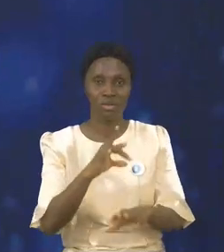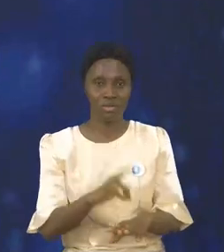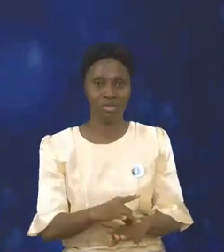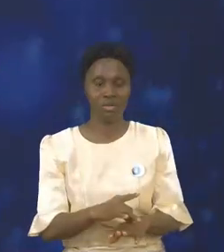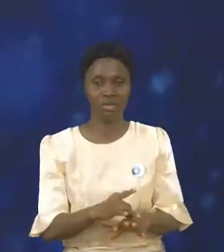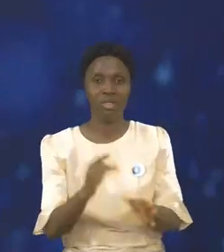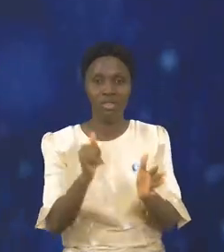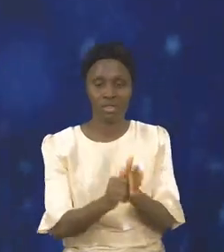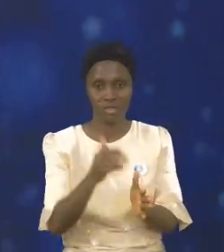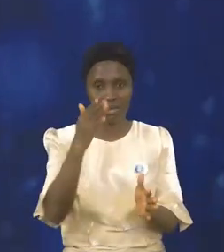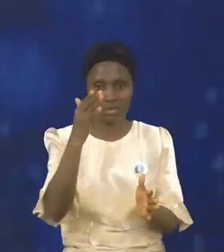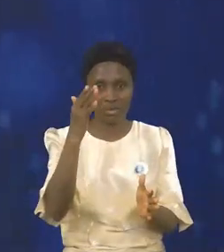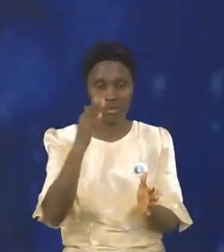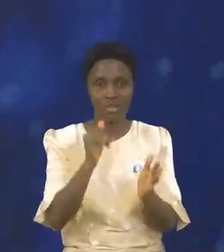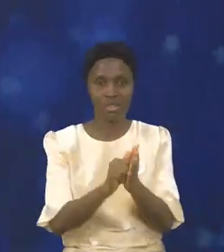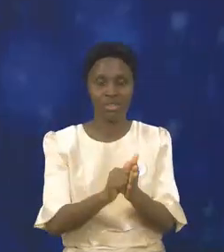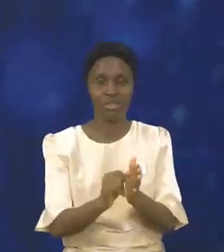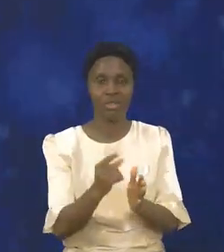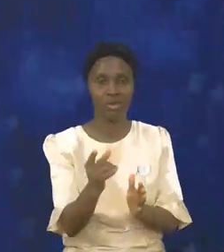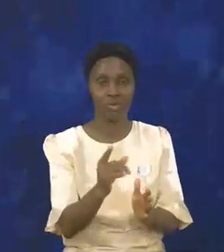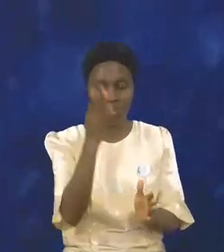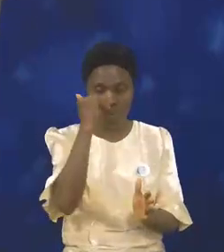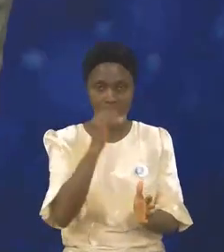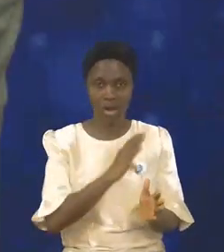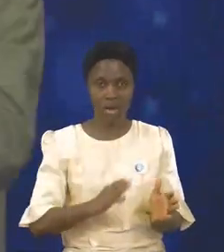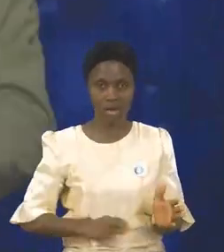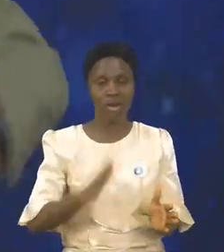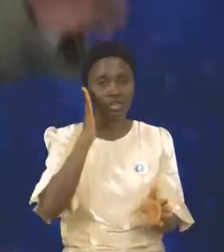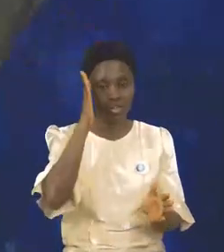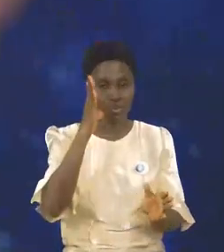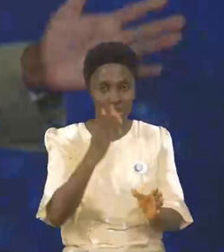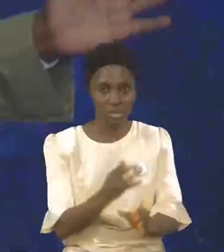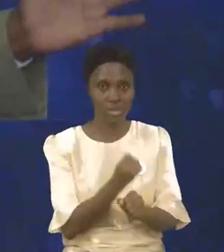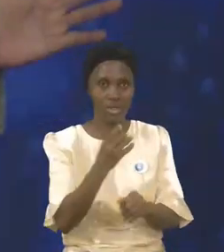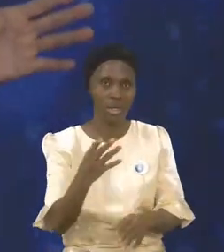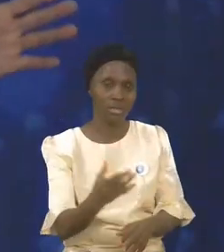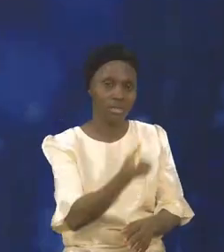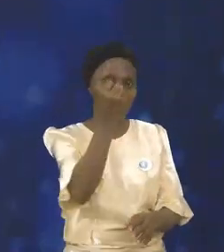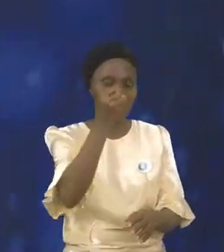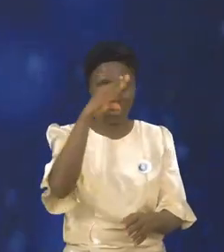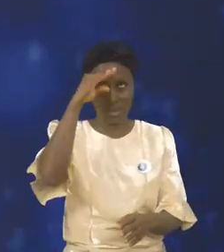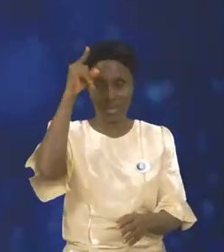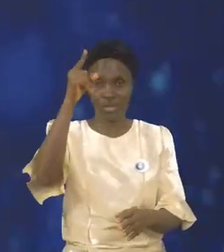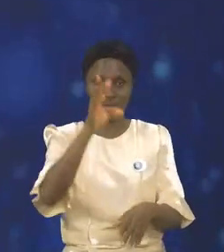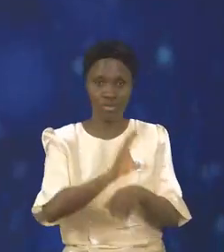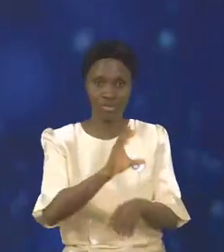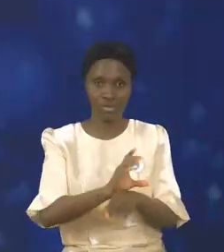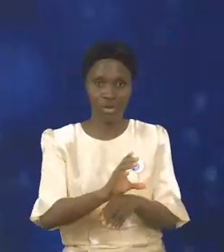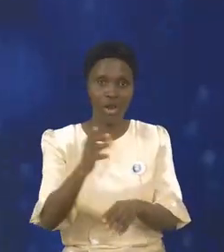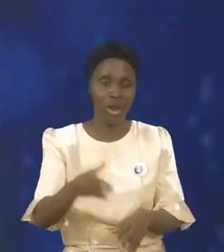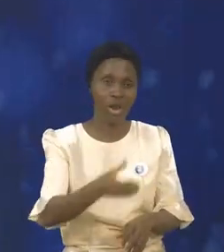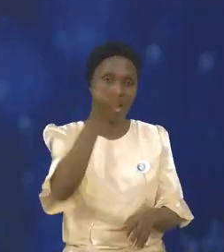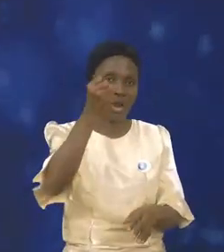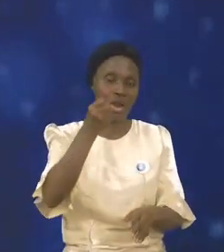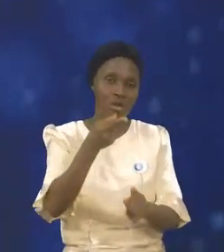brutal sur toute la terre. C'est pourquoi Christ a pris son église, son épouse, le corps de